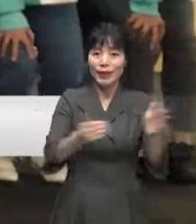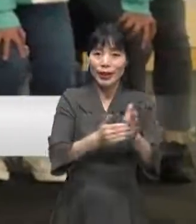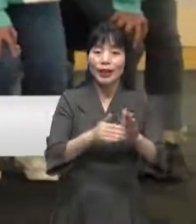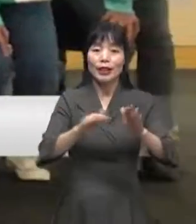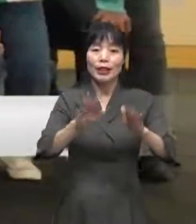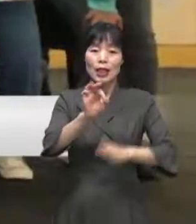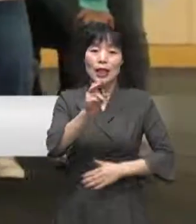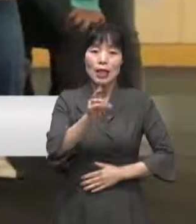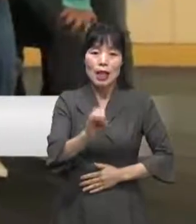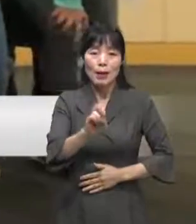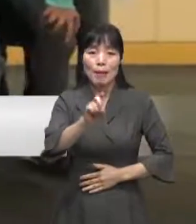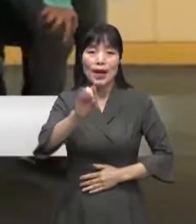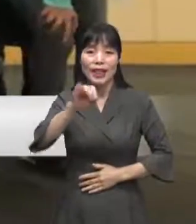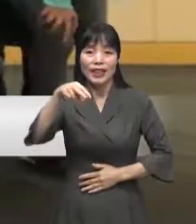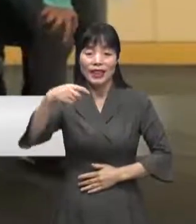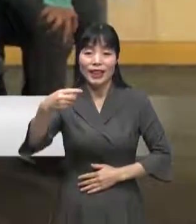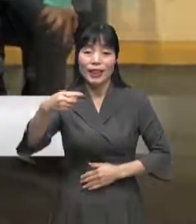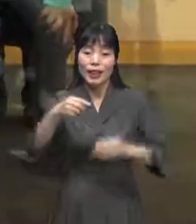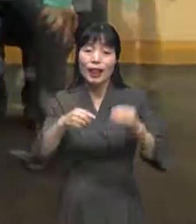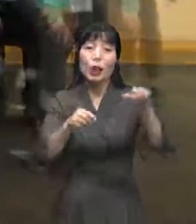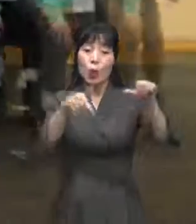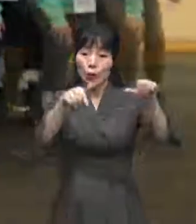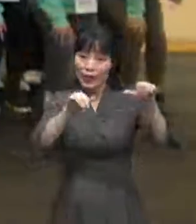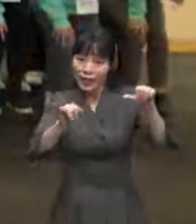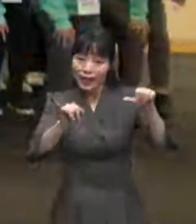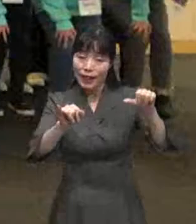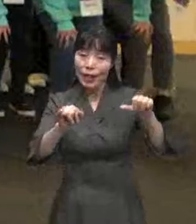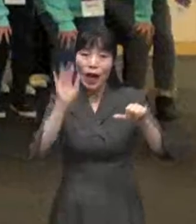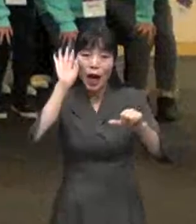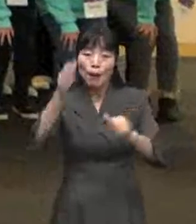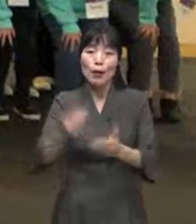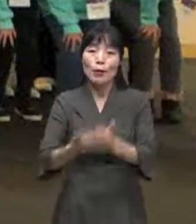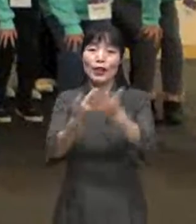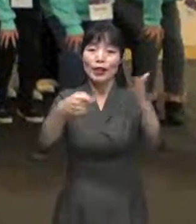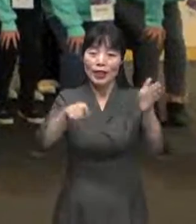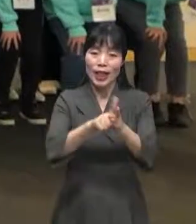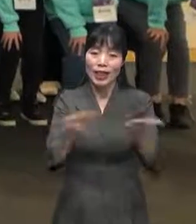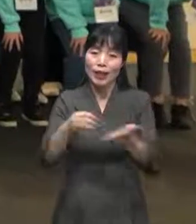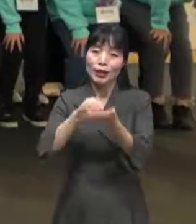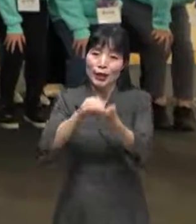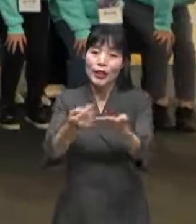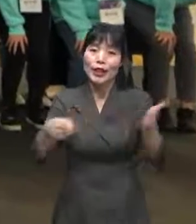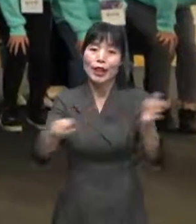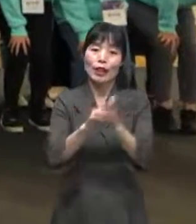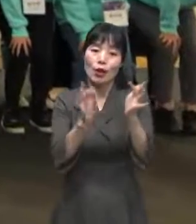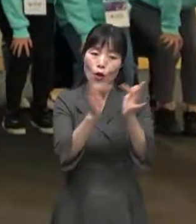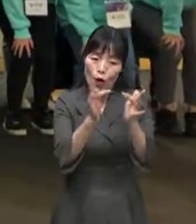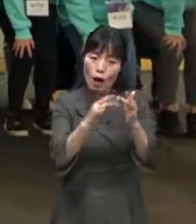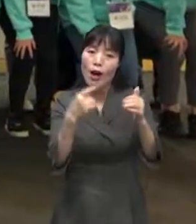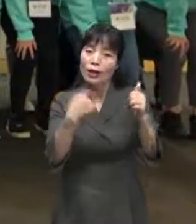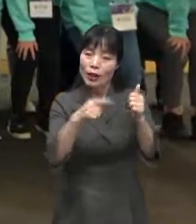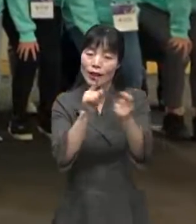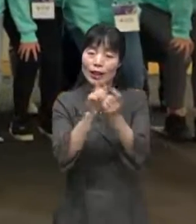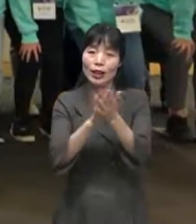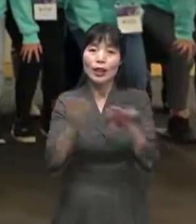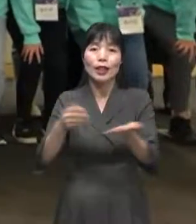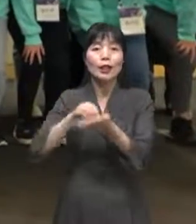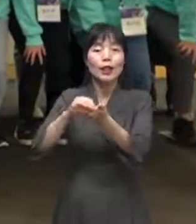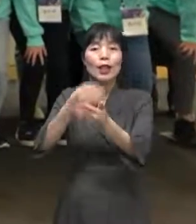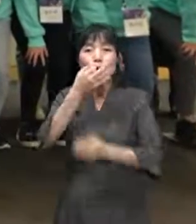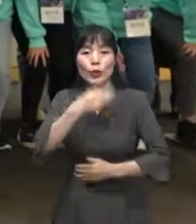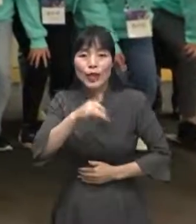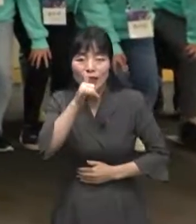0 i3 더 오기는 마이스 분야 진로 지원을 위해 올라 이 강의 등 실무 교육과 취업에 실질적인 도움이 되도록